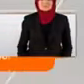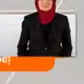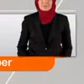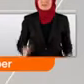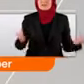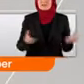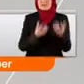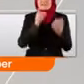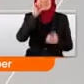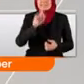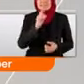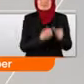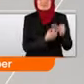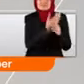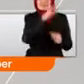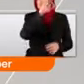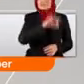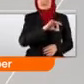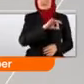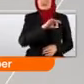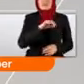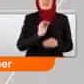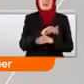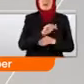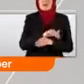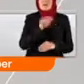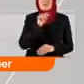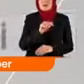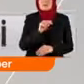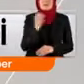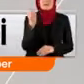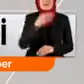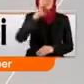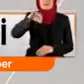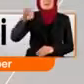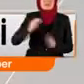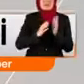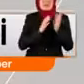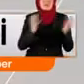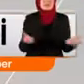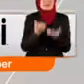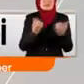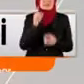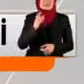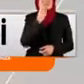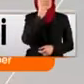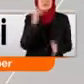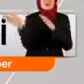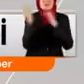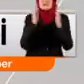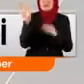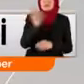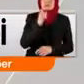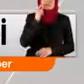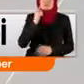alevlerin ilk yükseldiği yerdir Manavgat birkaç noktada devam eden yangınlar sert rüzgarın etkisiyle yön değiştirince